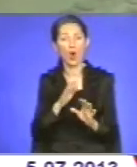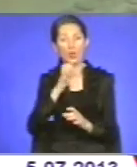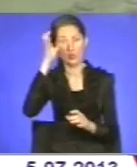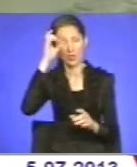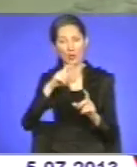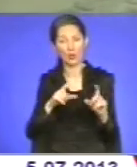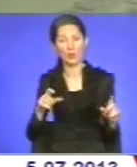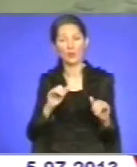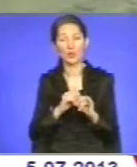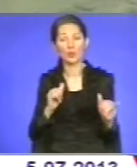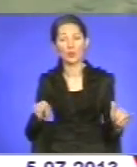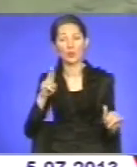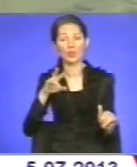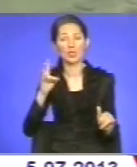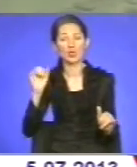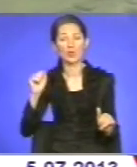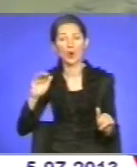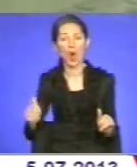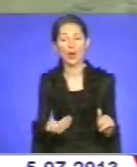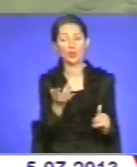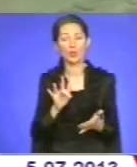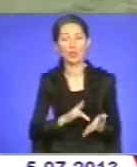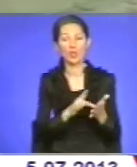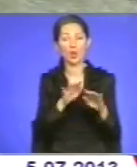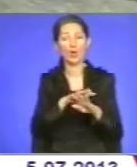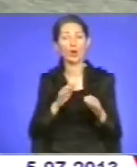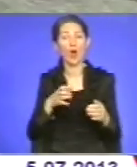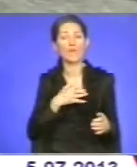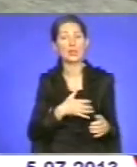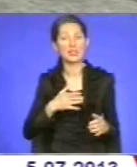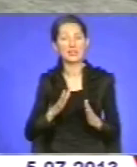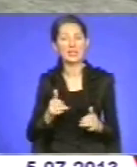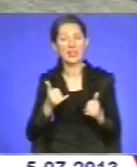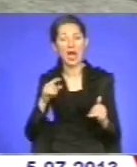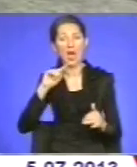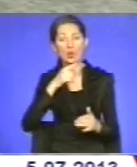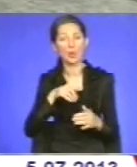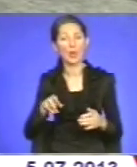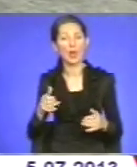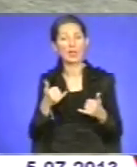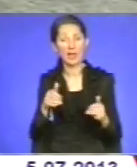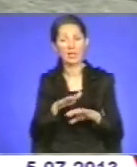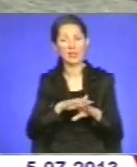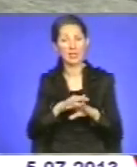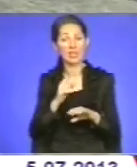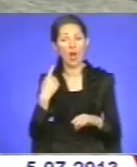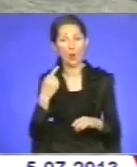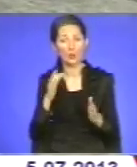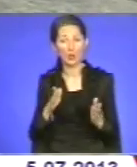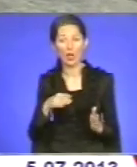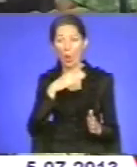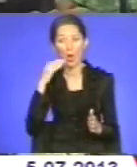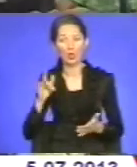Розвиток Дністровського каньйону на туристичному ринку важливий не лише для економіки, а й для населення області. І хоча багато туристичних